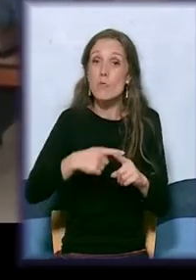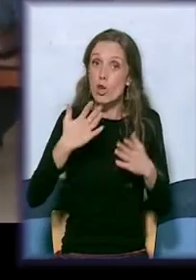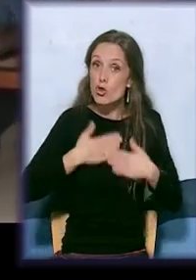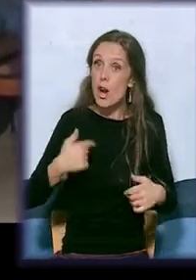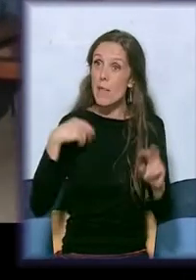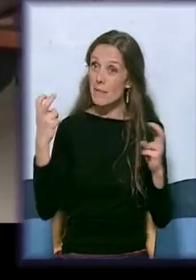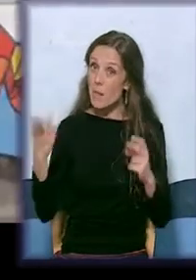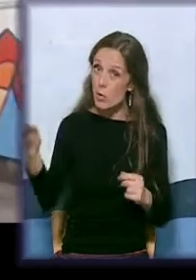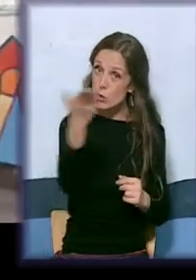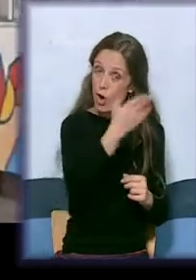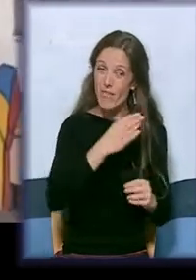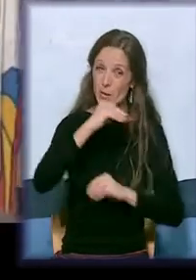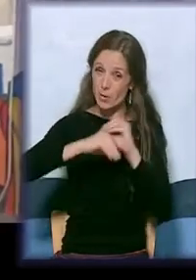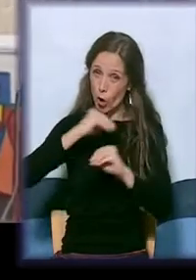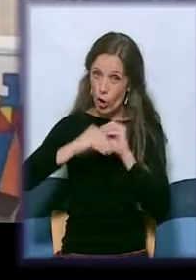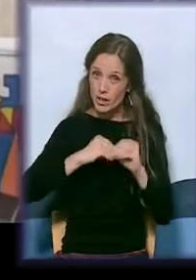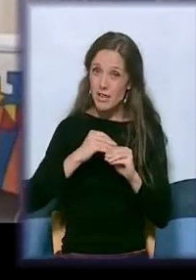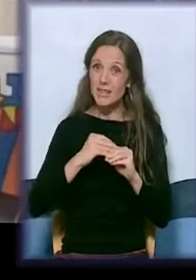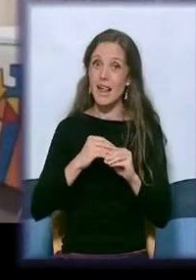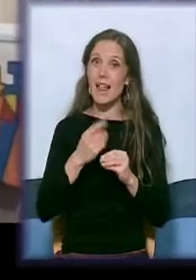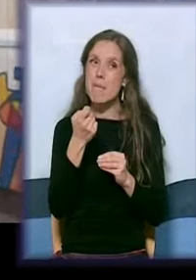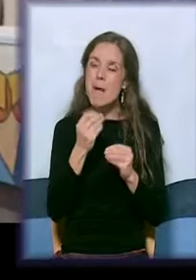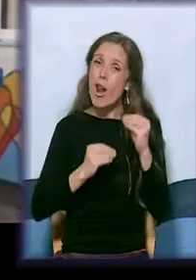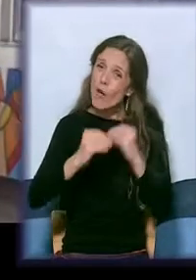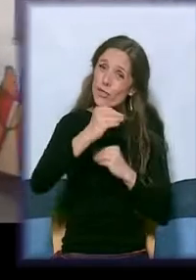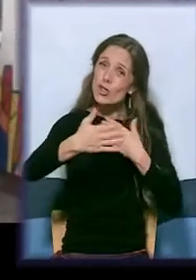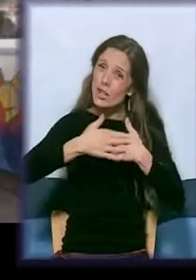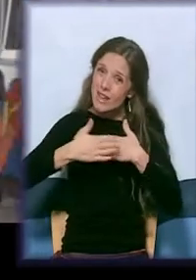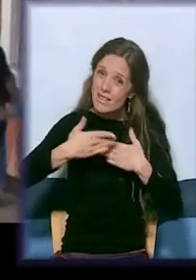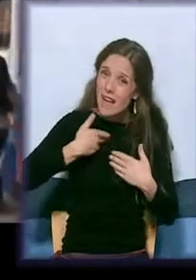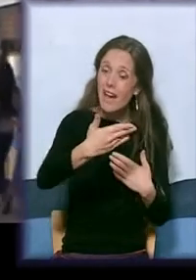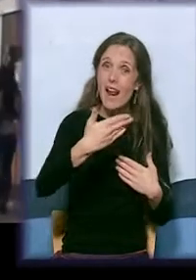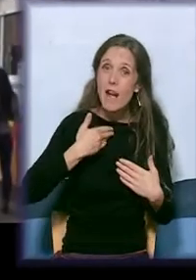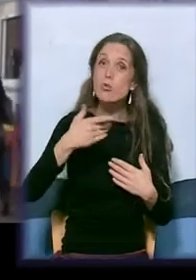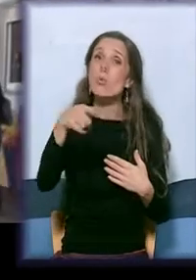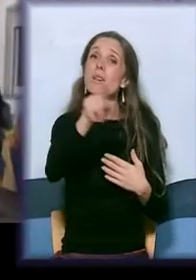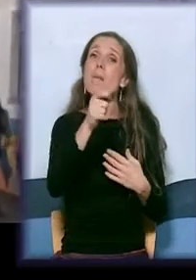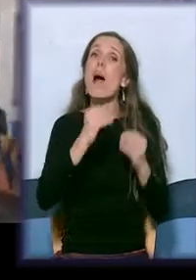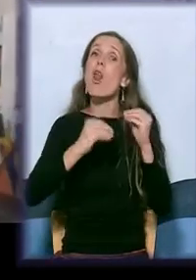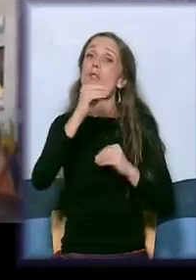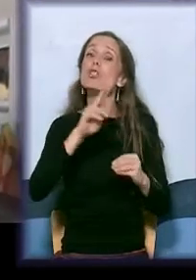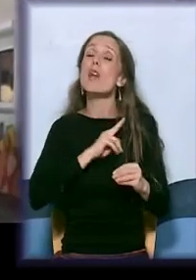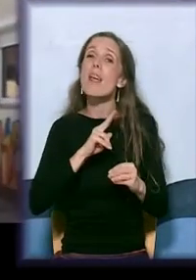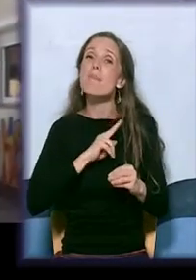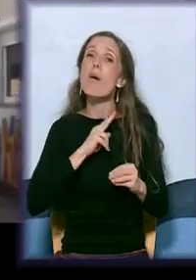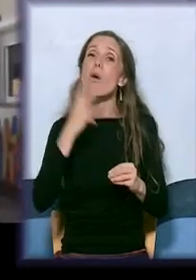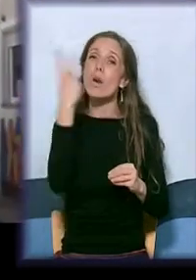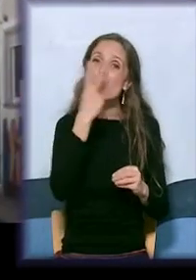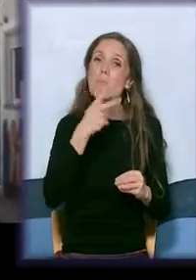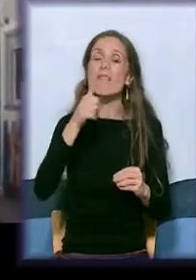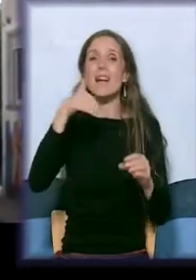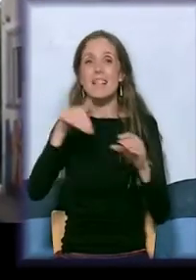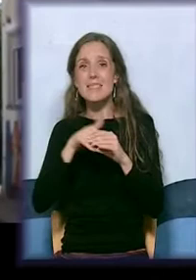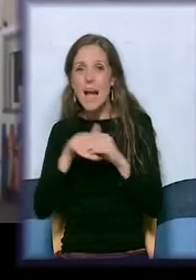pozovem roditelje da malo više sarađuju i da malo više imaju razumevanja i za zaposlene osobe, prvenstveno